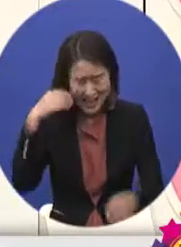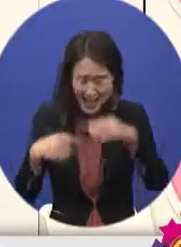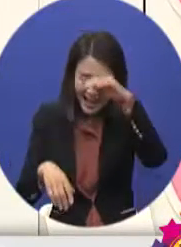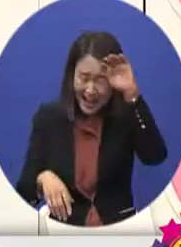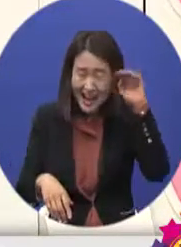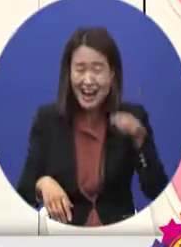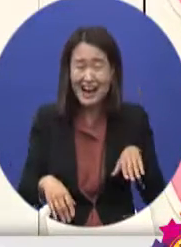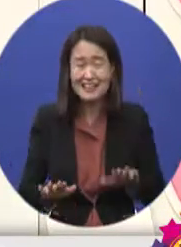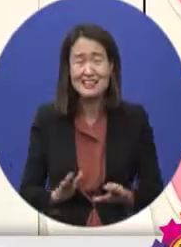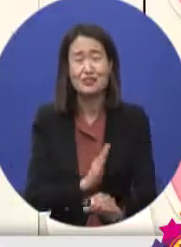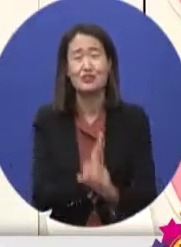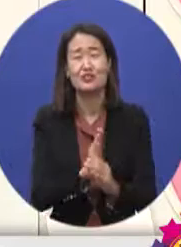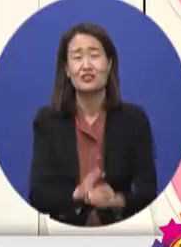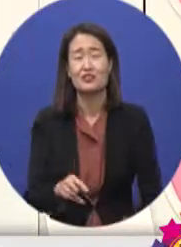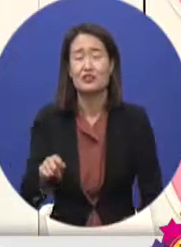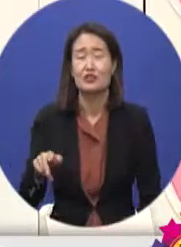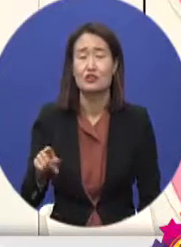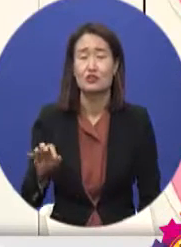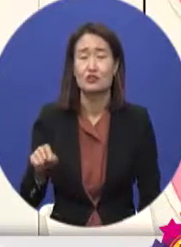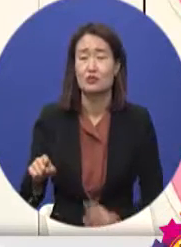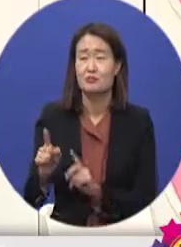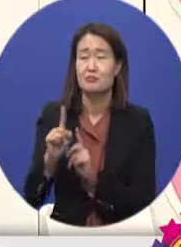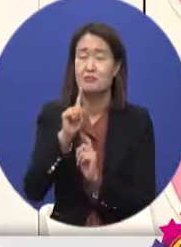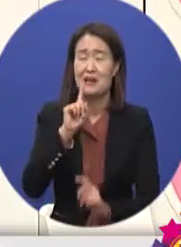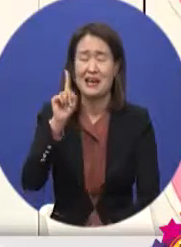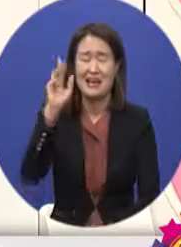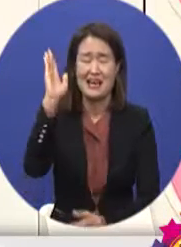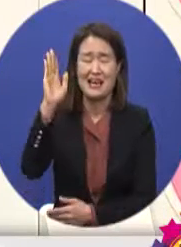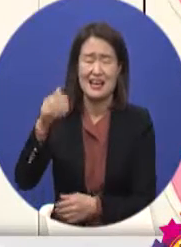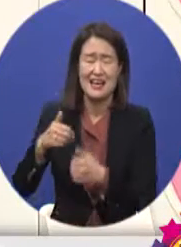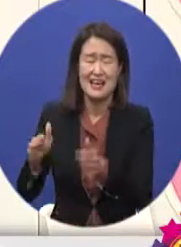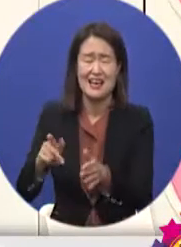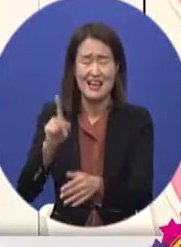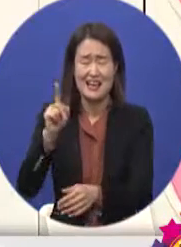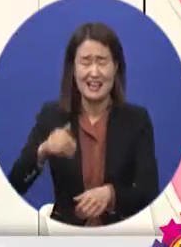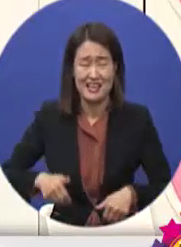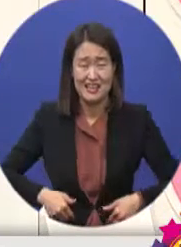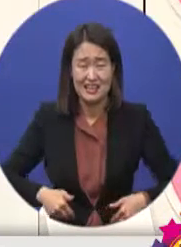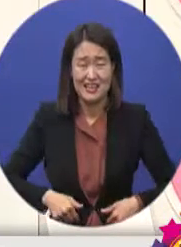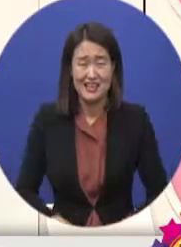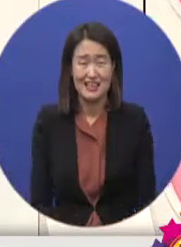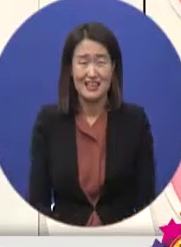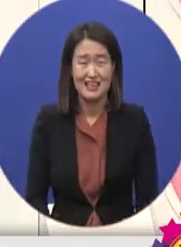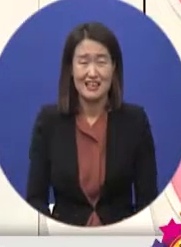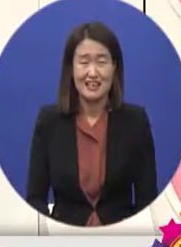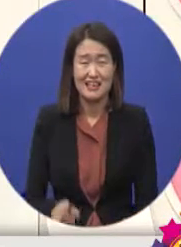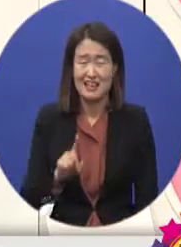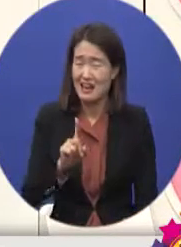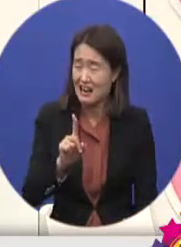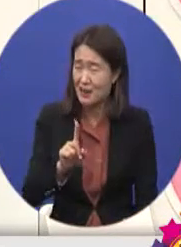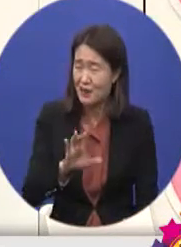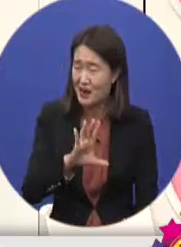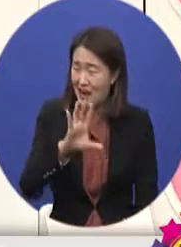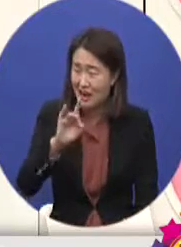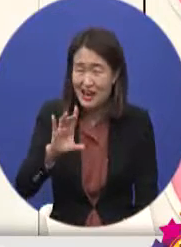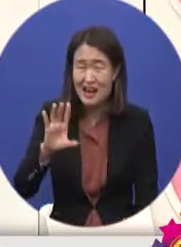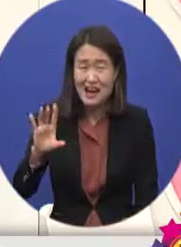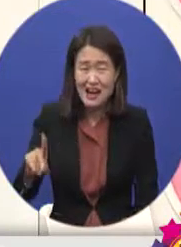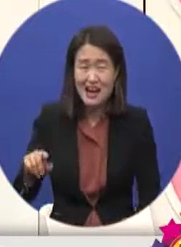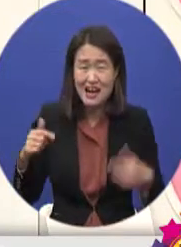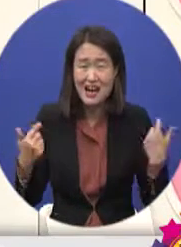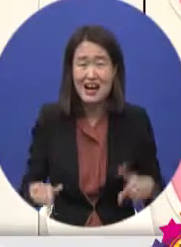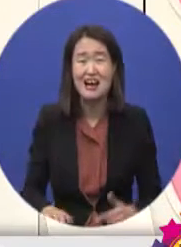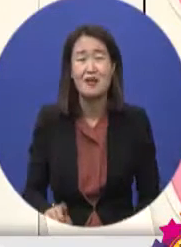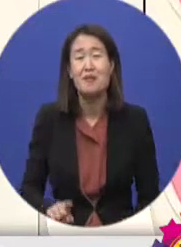네, 한 말씀 하세요. 서정호 씨한테. 서정호 씨 가면서 가다가 왜